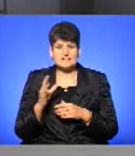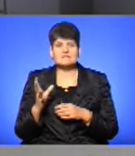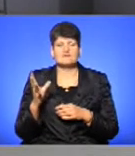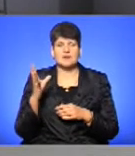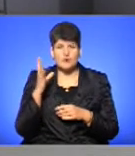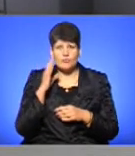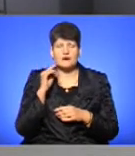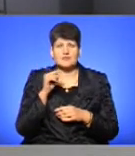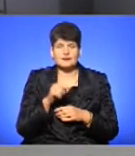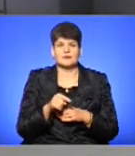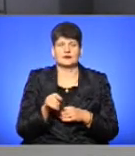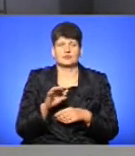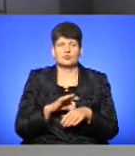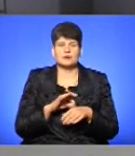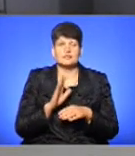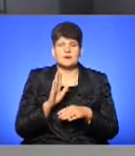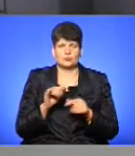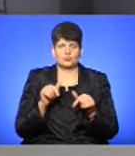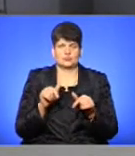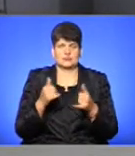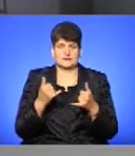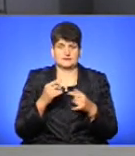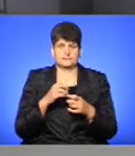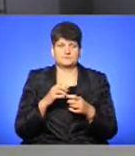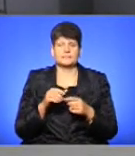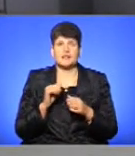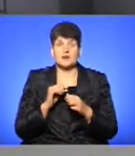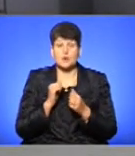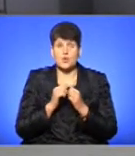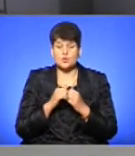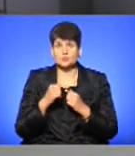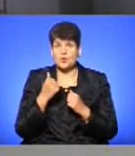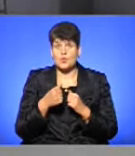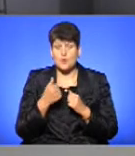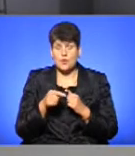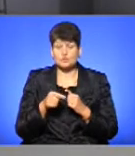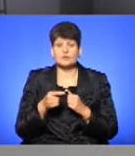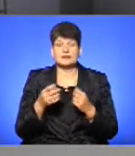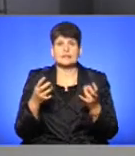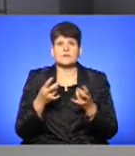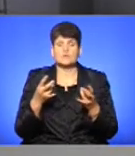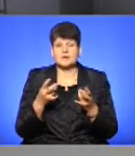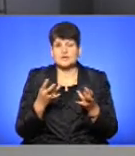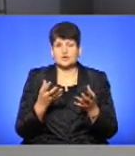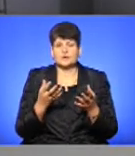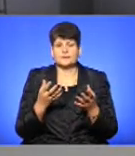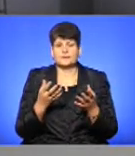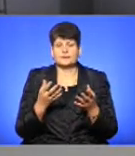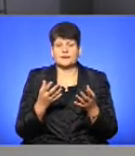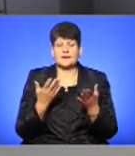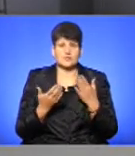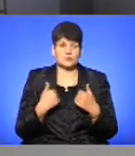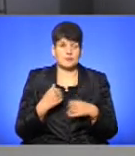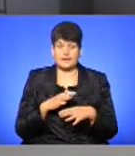цих збудників, які будуть циркулювати. І, відповідно, кожного року необхідно все ж таки, якщо ми не